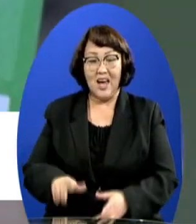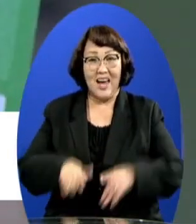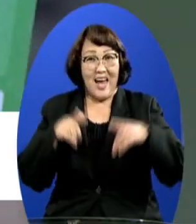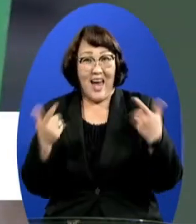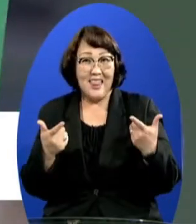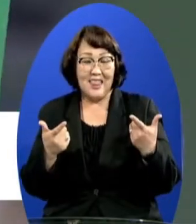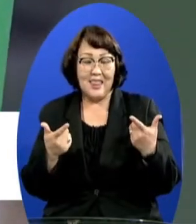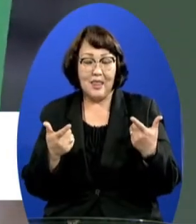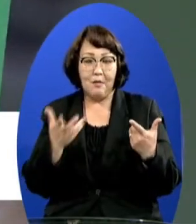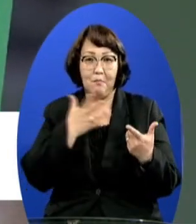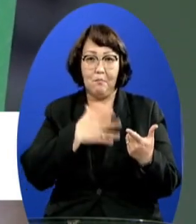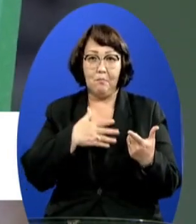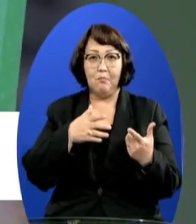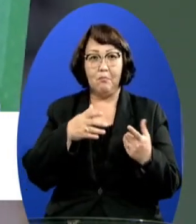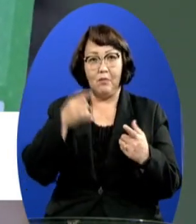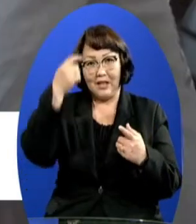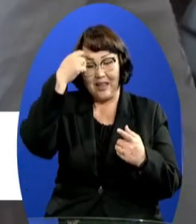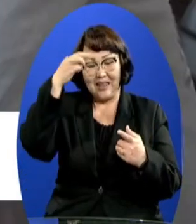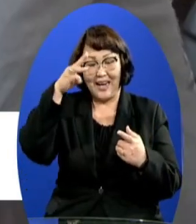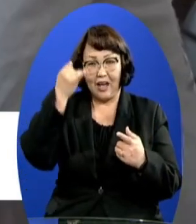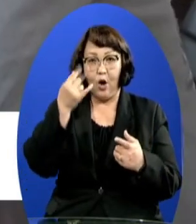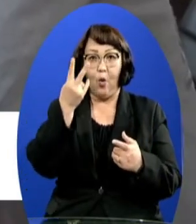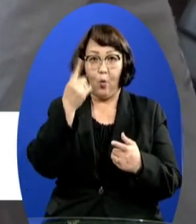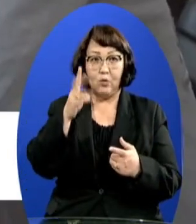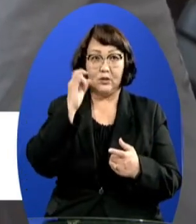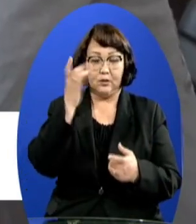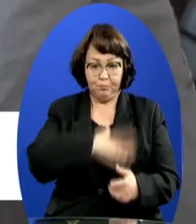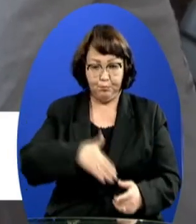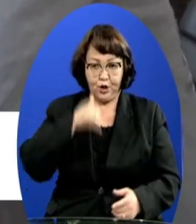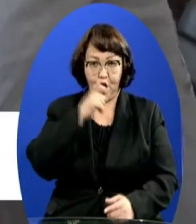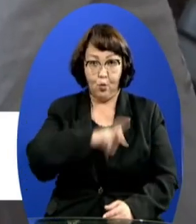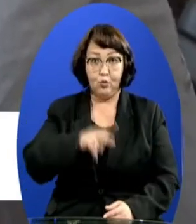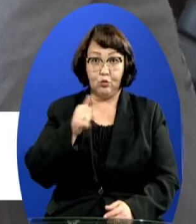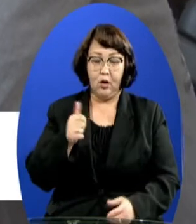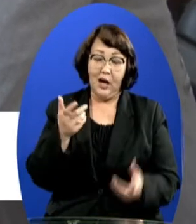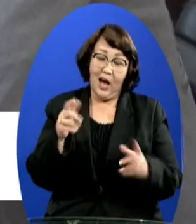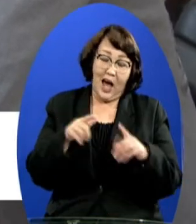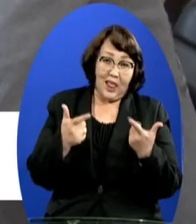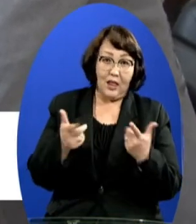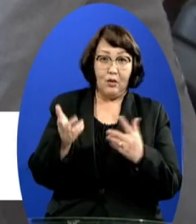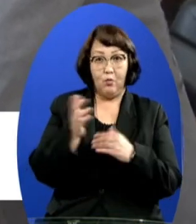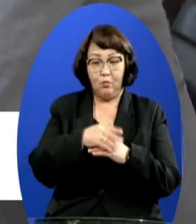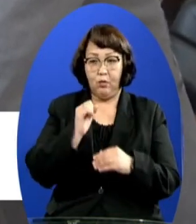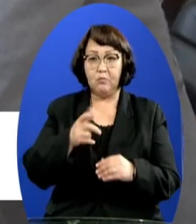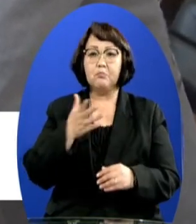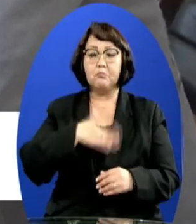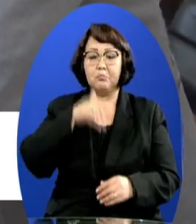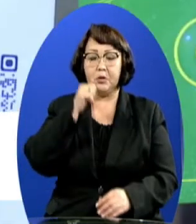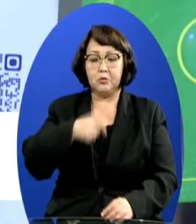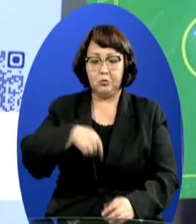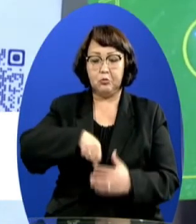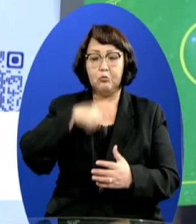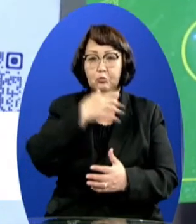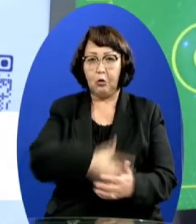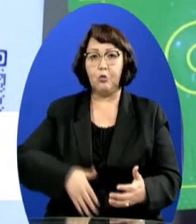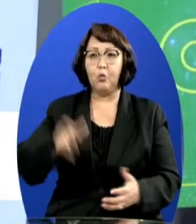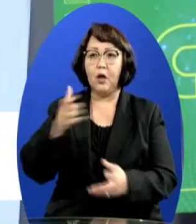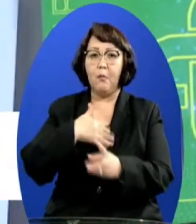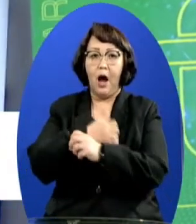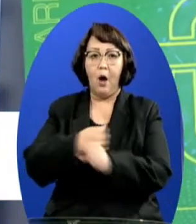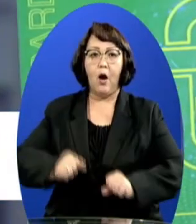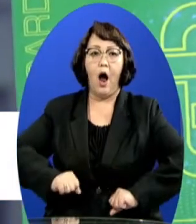гэхэд бусдад амьдрал биелгэлж, эдэрхтнээ шилжүүлэн суулгахыг зөвшөөрсөн гэсэн үг. Хүний гавьяат эмч Батчулуун энэ картыг олон нийтэд хүргэх